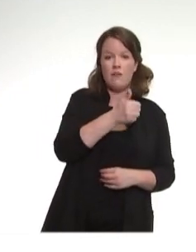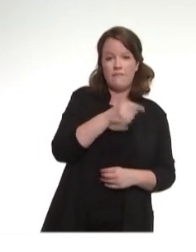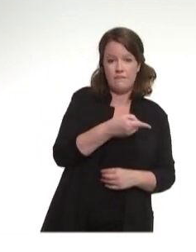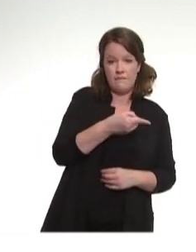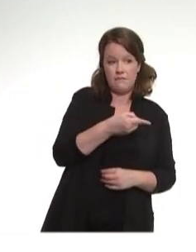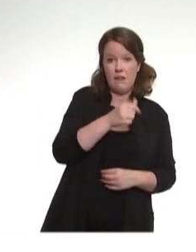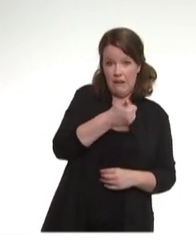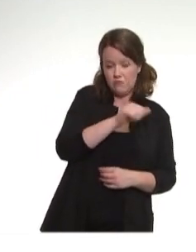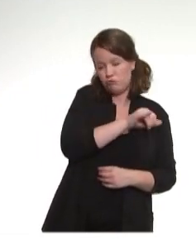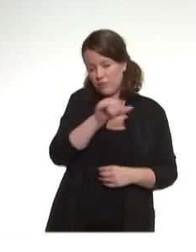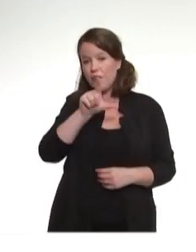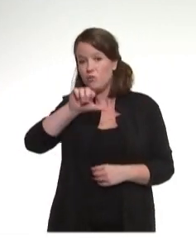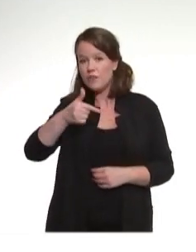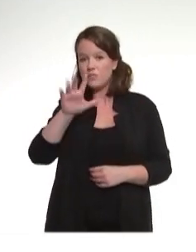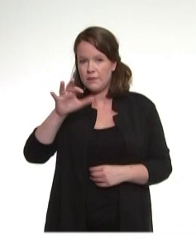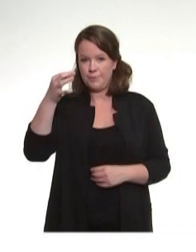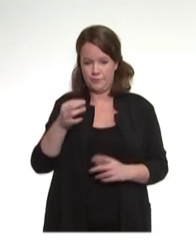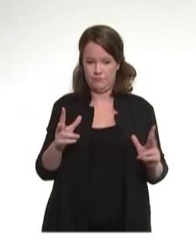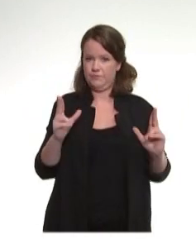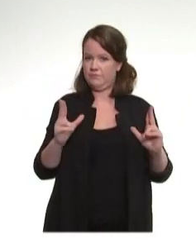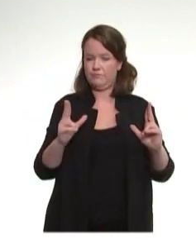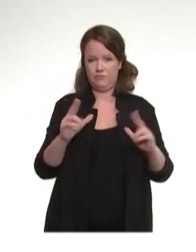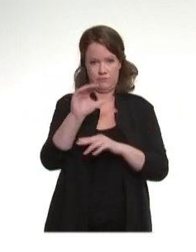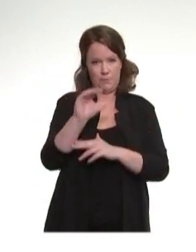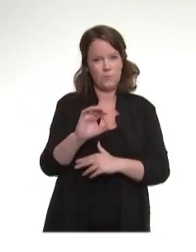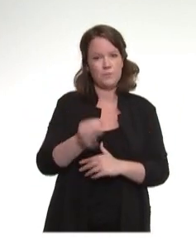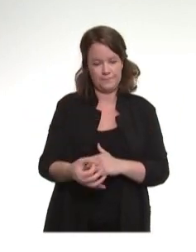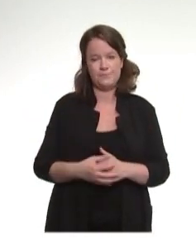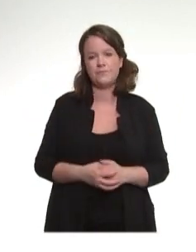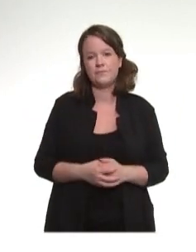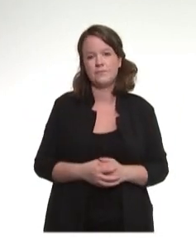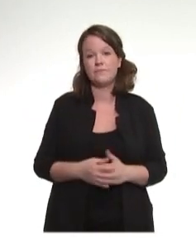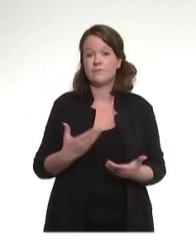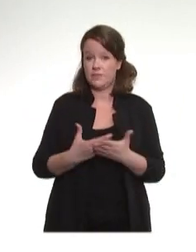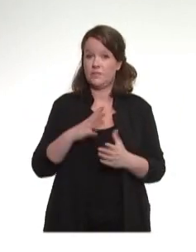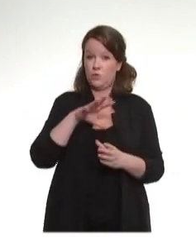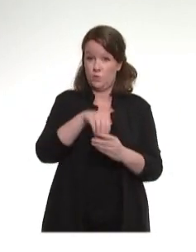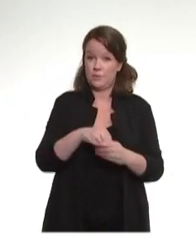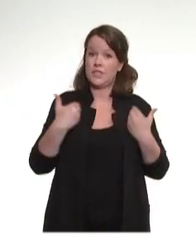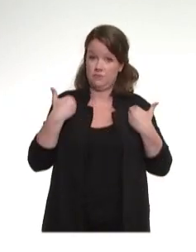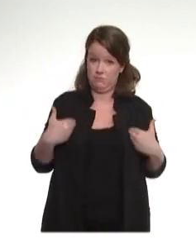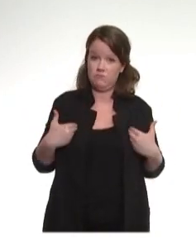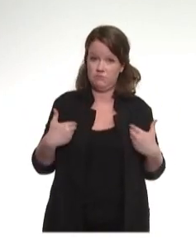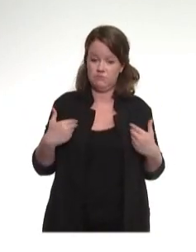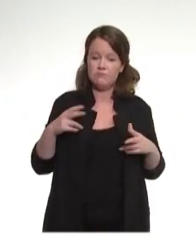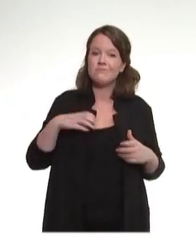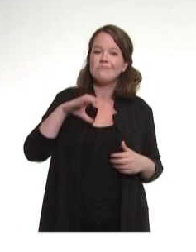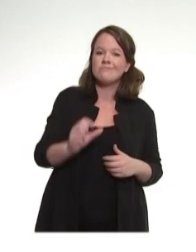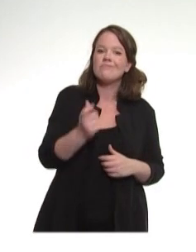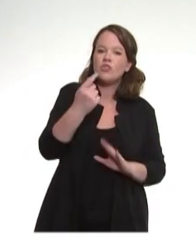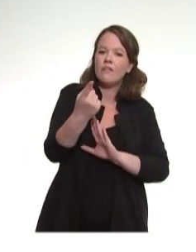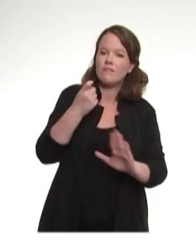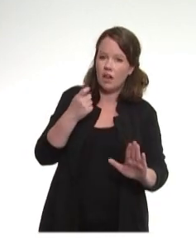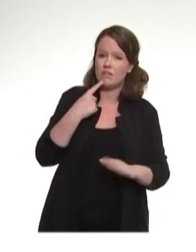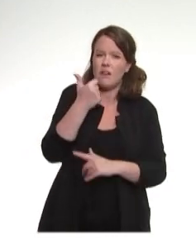5% qui est particulièrement attractive inclut la garantie de l'état qui représente un point là dessus donc ce sont des taux qui sont